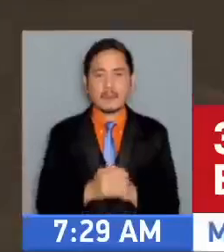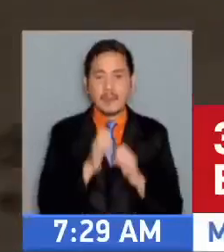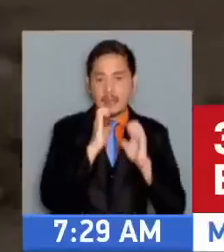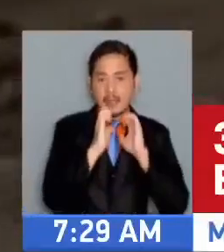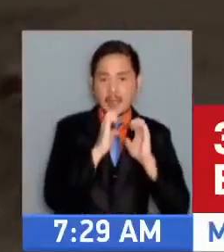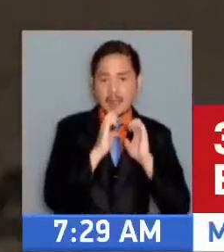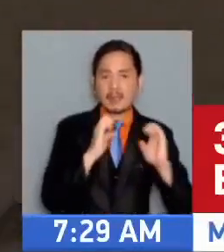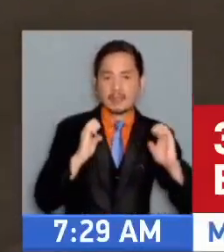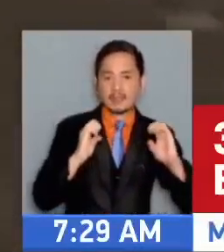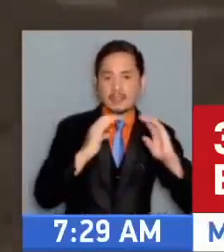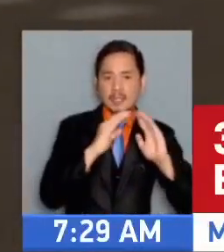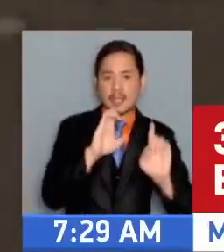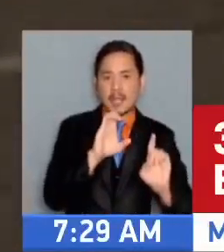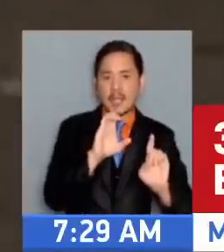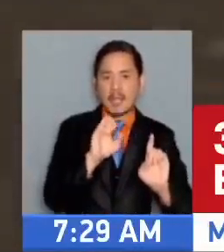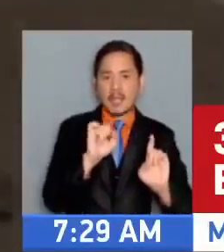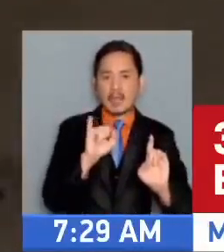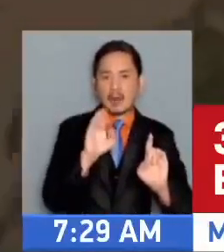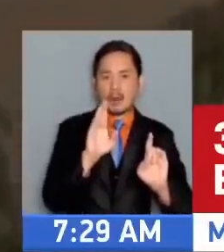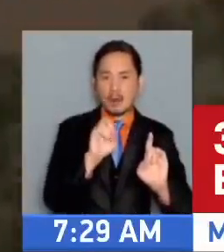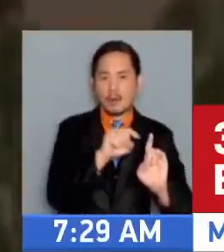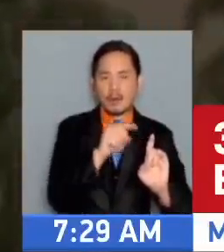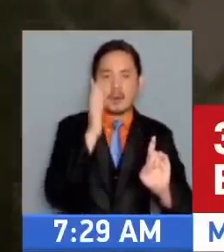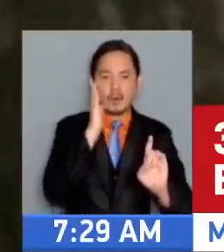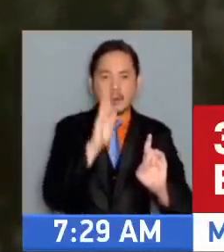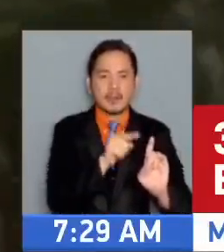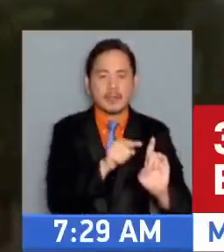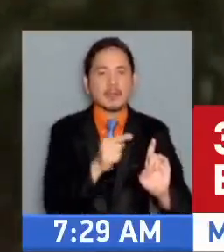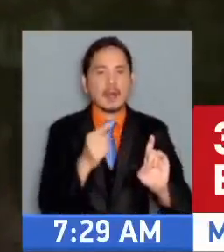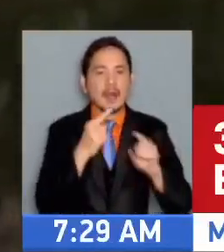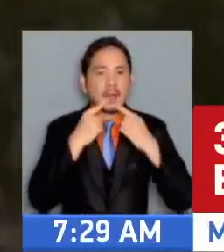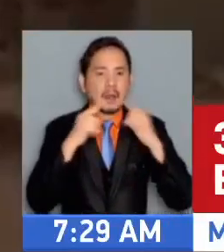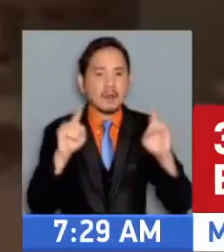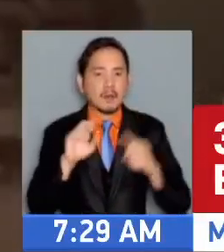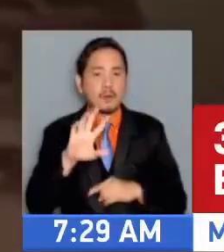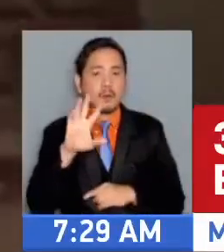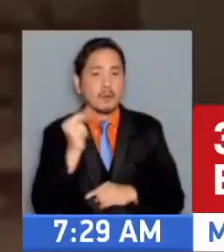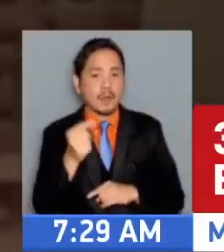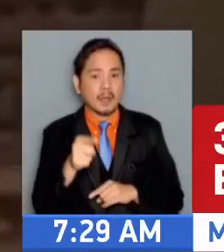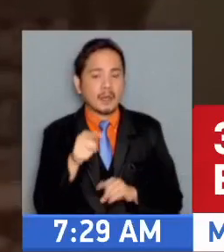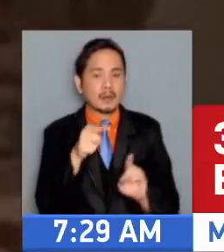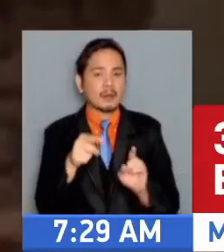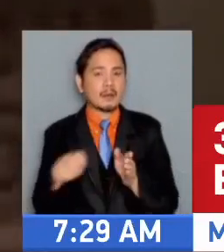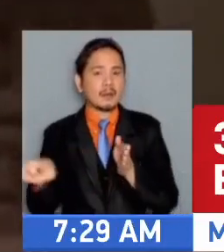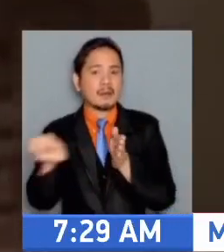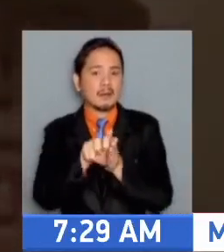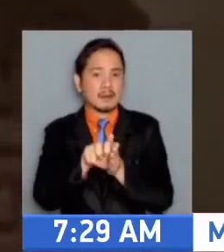ang kanilang anunsyo kung kailan sila masusundo ng nirentahang bus.